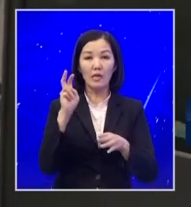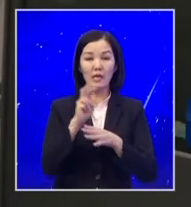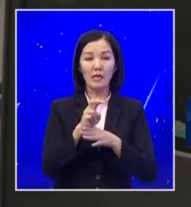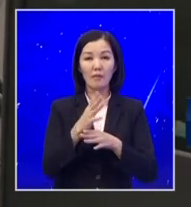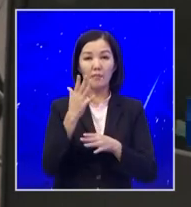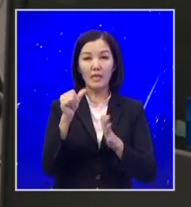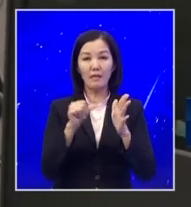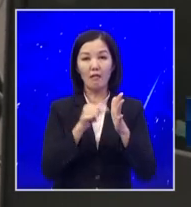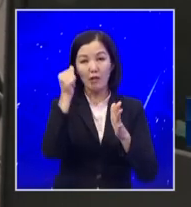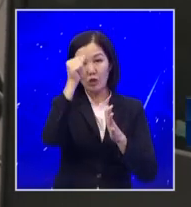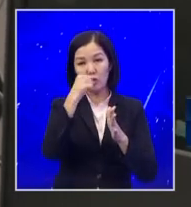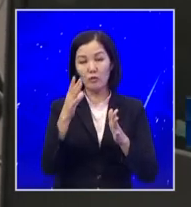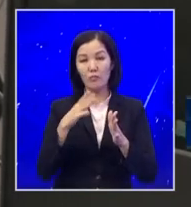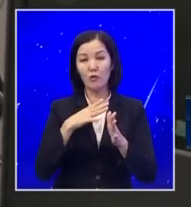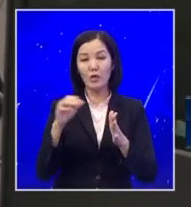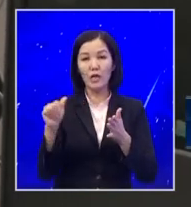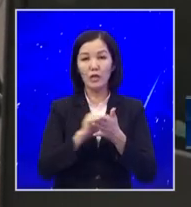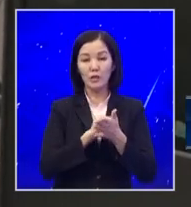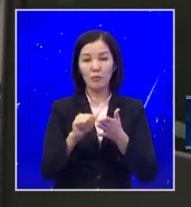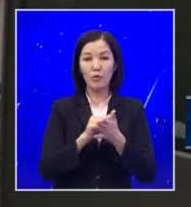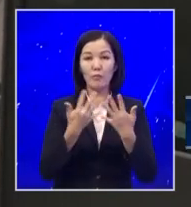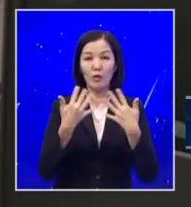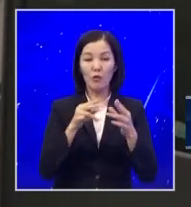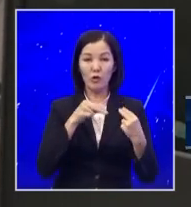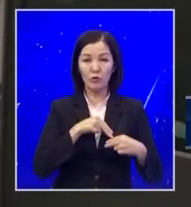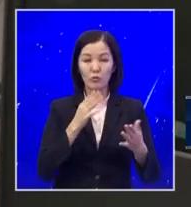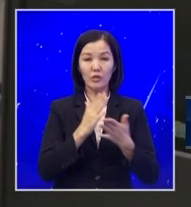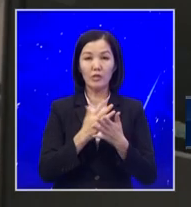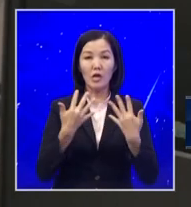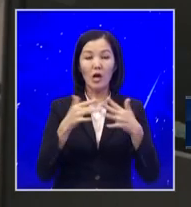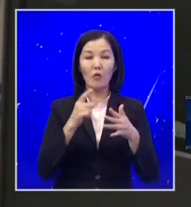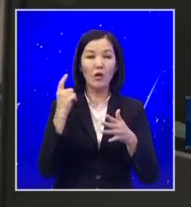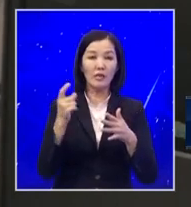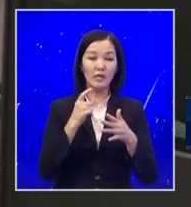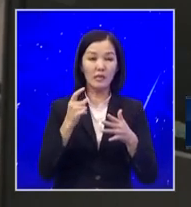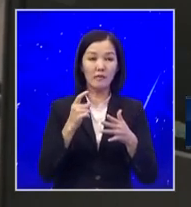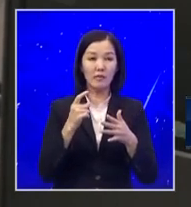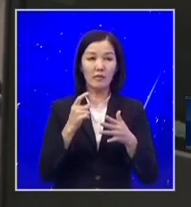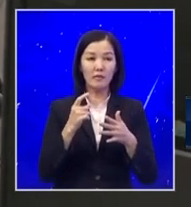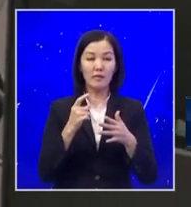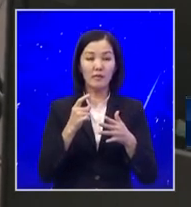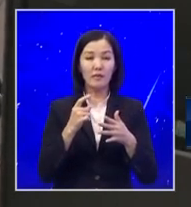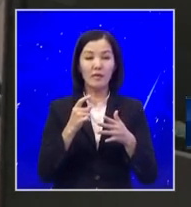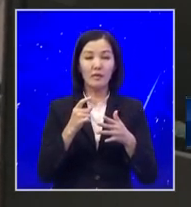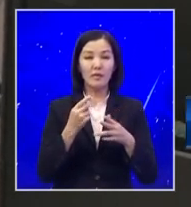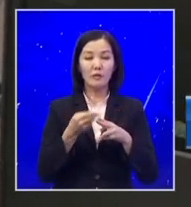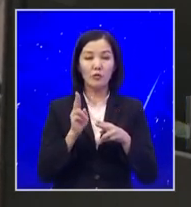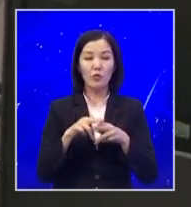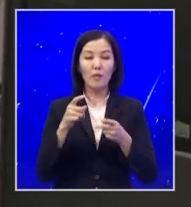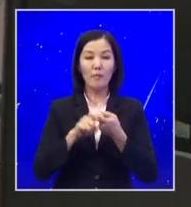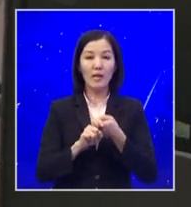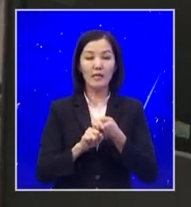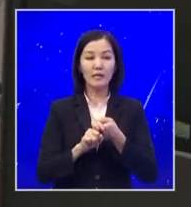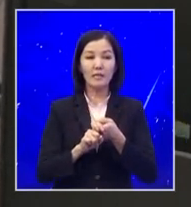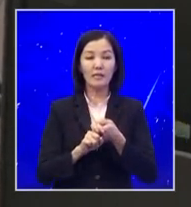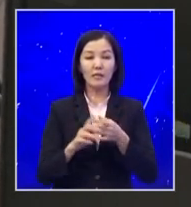жылдың көлемі болып қалды. Дипломмен кеп ауылға жұмыс істеп жатыр. Мал шаруашылығымен де азын-аулақ айналысып жатыр. Оған байланыстырна,